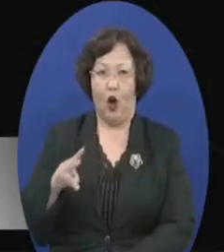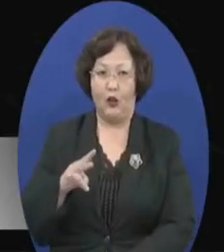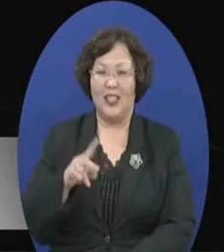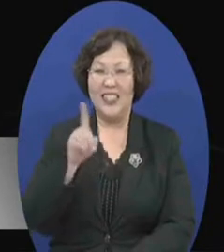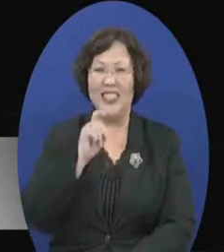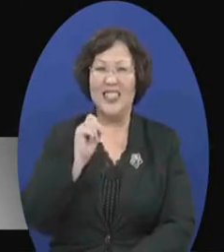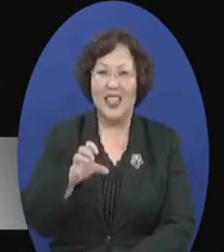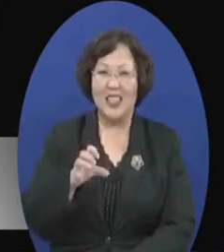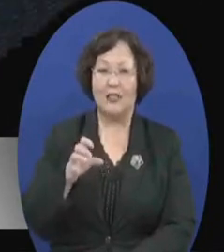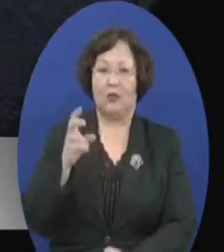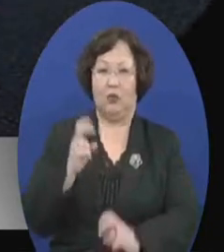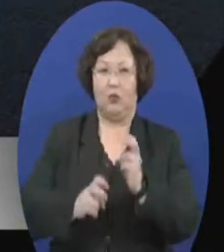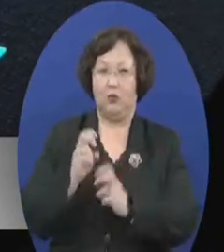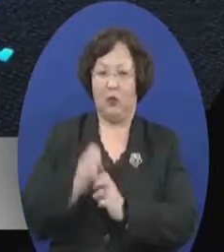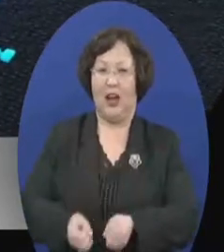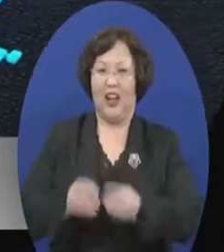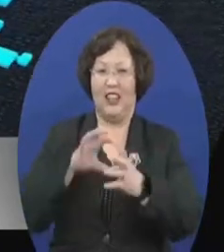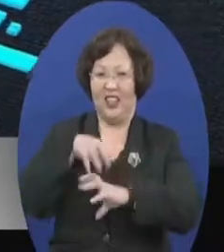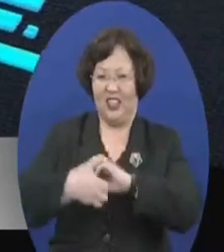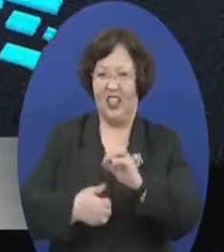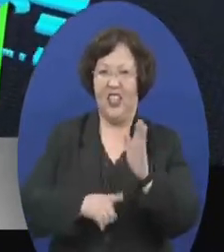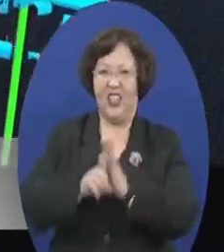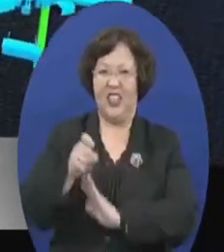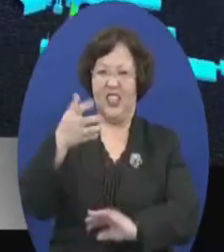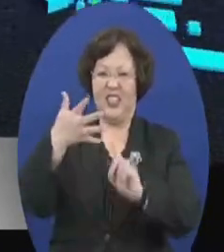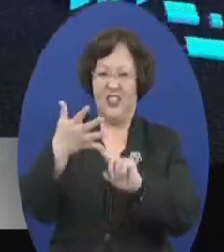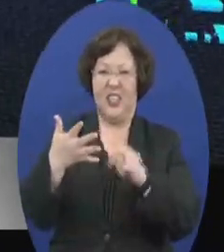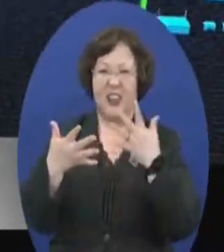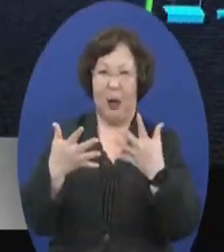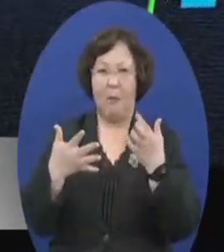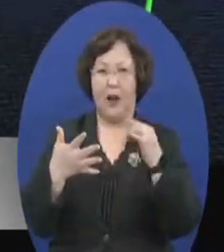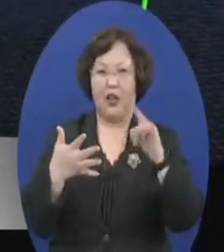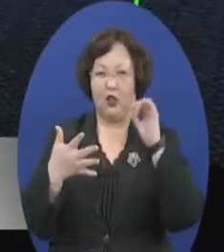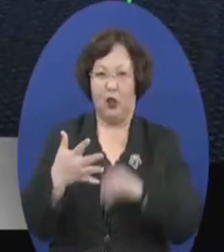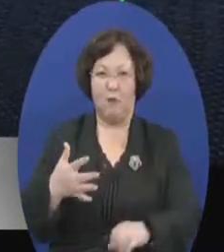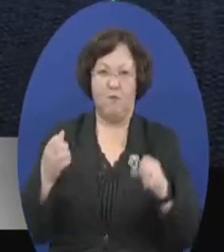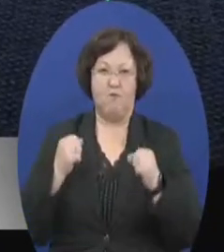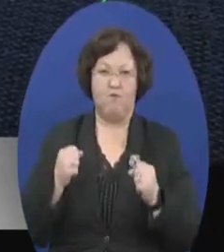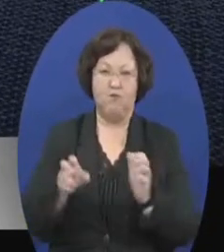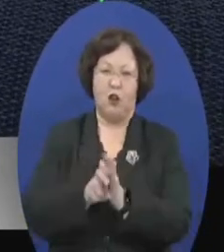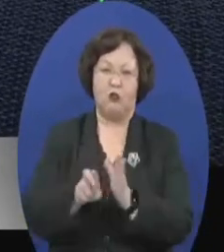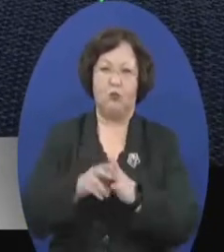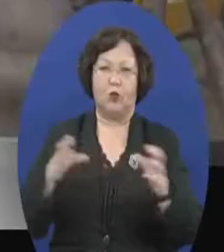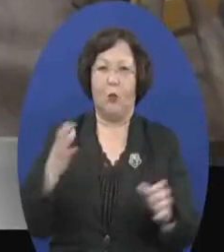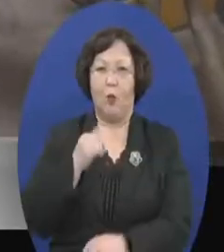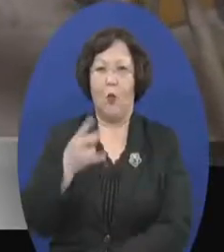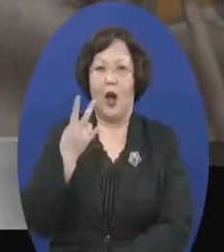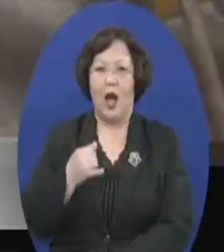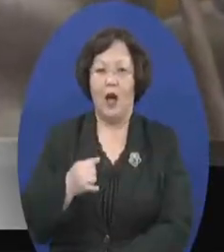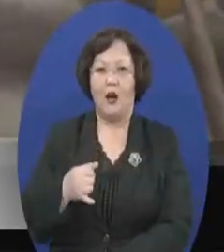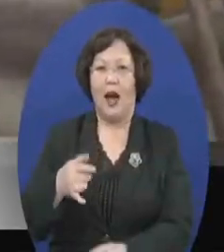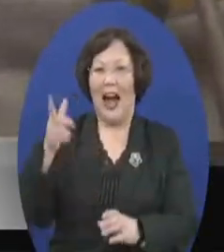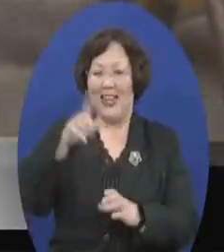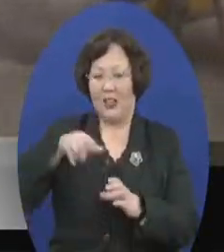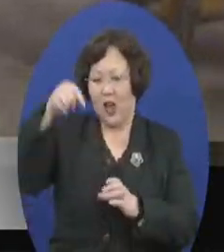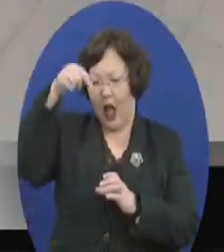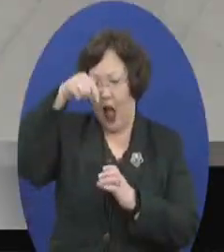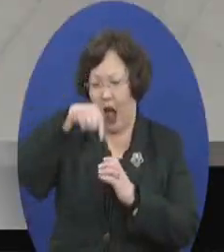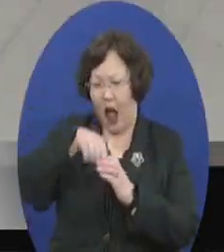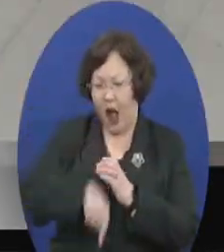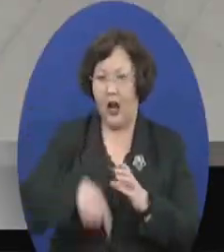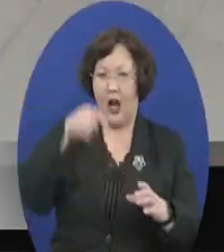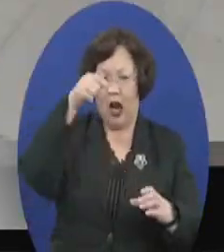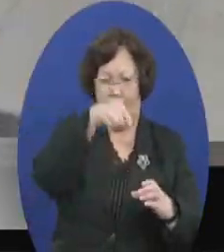баяжмал гарах юм. Ингэснээрээ дэлхийн ихний тавд орох одоо томоохон уурхай болно. За одоо энд 5 босоо ам харагдаж байна. Газрын гүн рүү орж байгаа энэ босоо ам